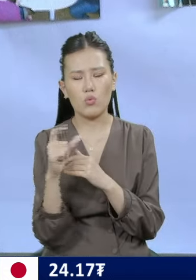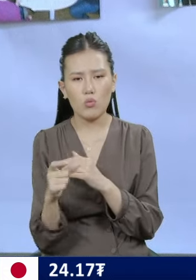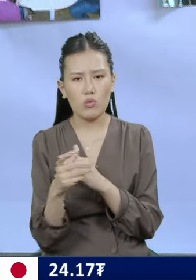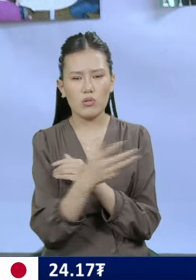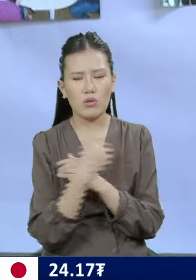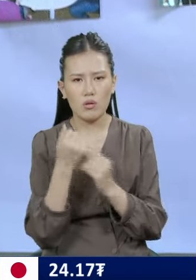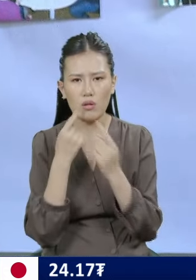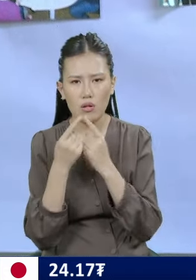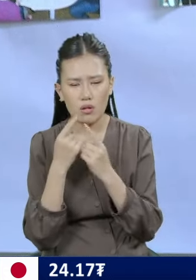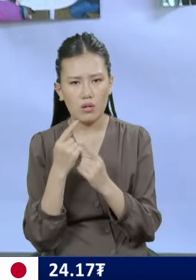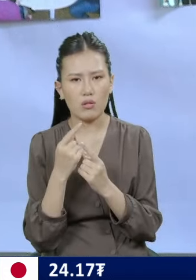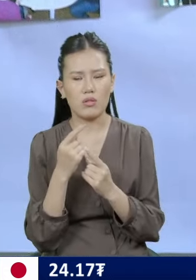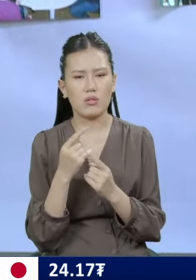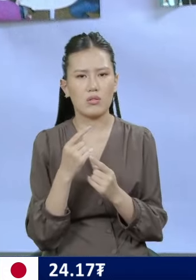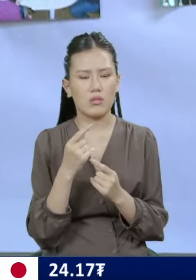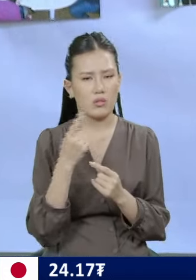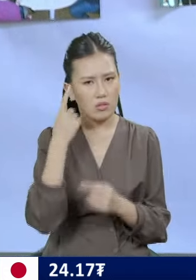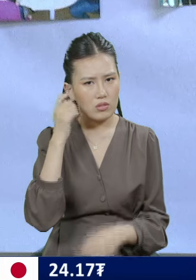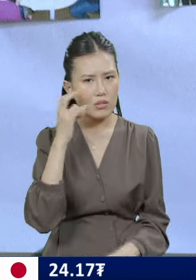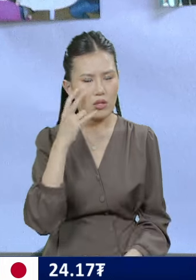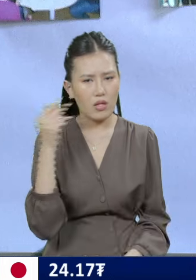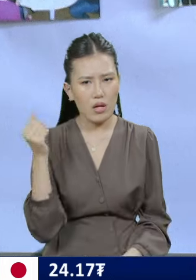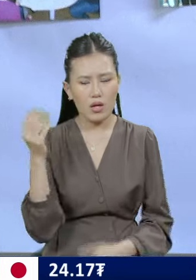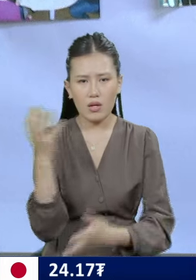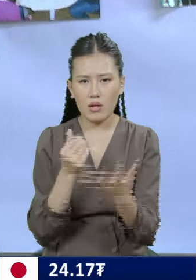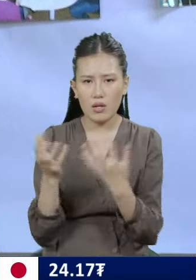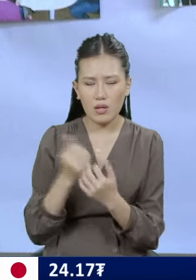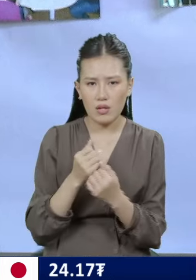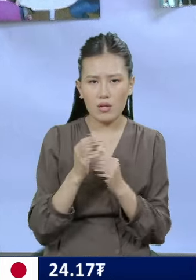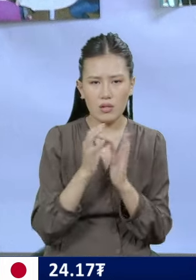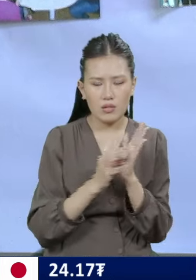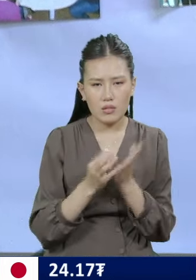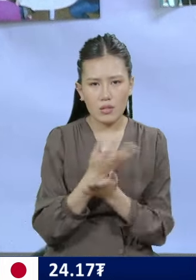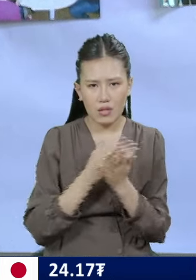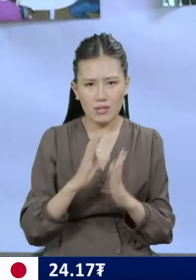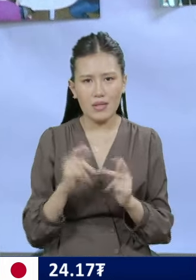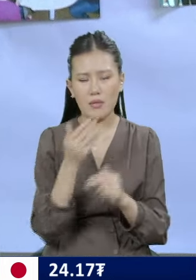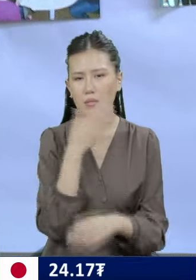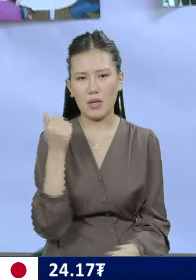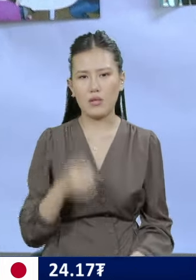санаа оноо авсан, сайжруулсан, эцэлэн баталсан юм байхгүйгээр. Ингээл нэг удаагийн журам гаргаал,